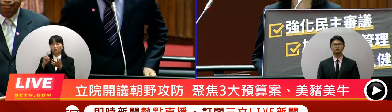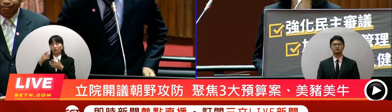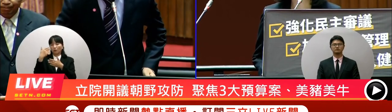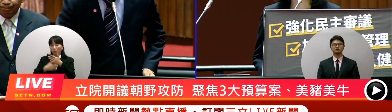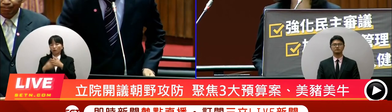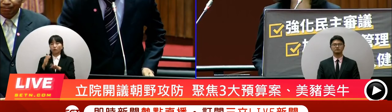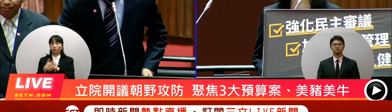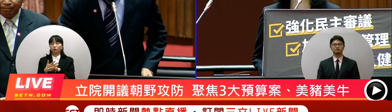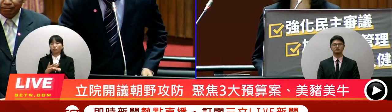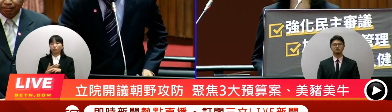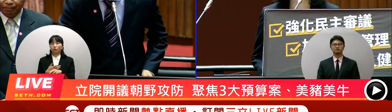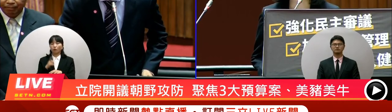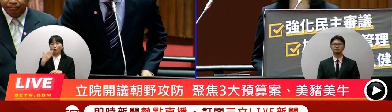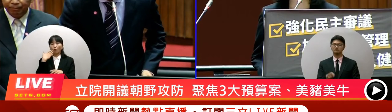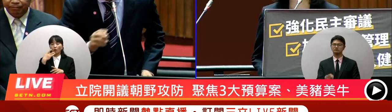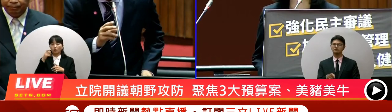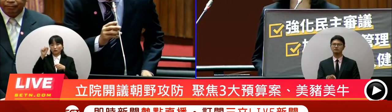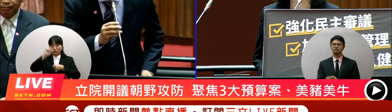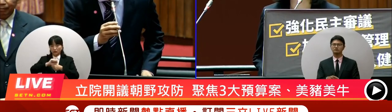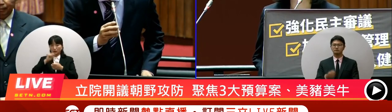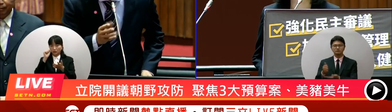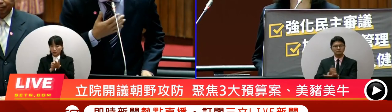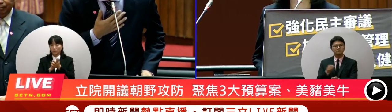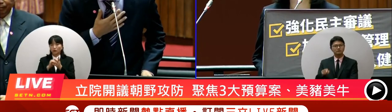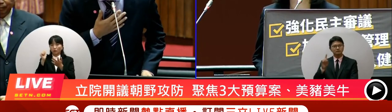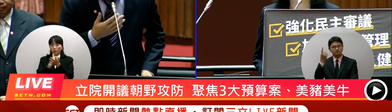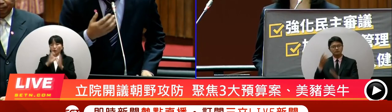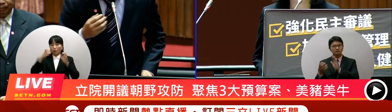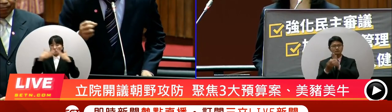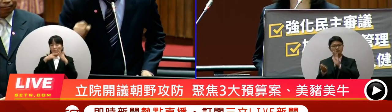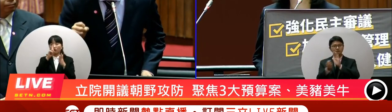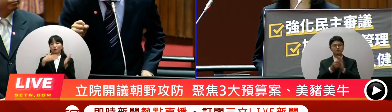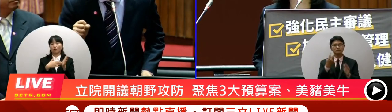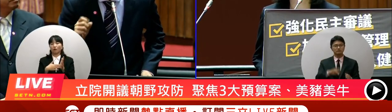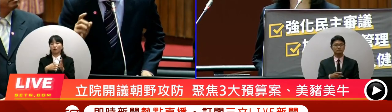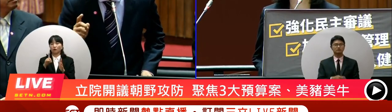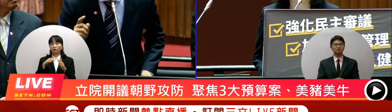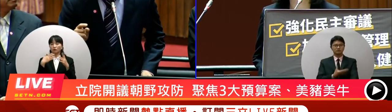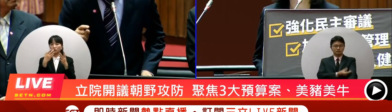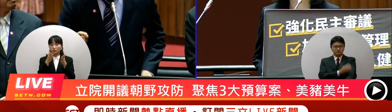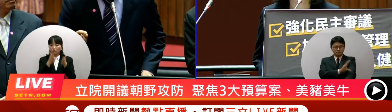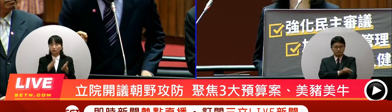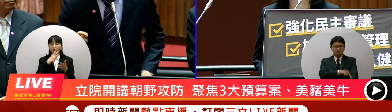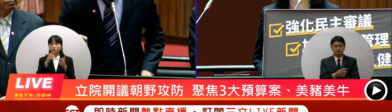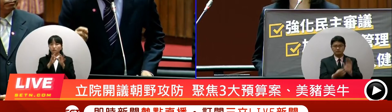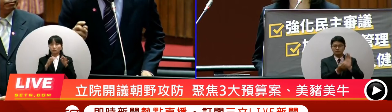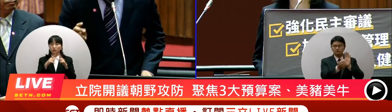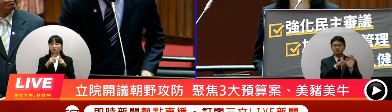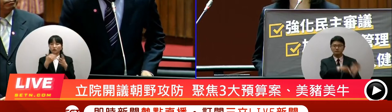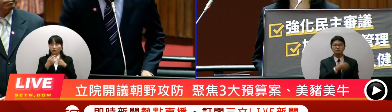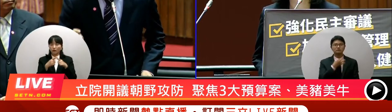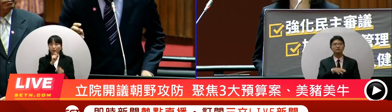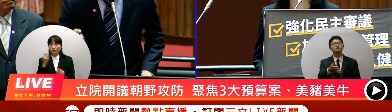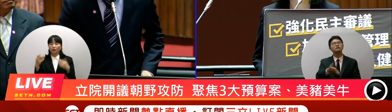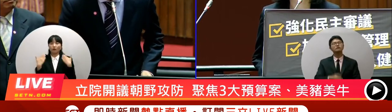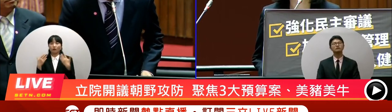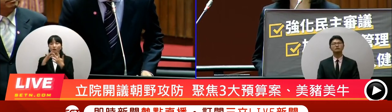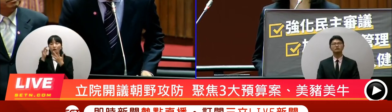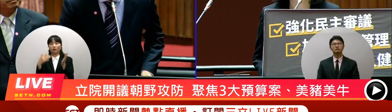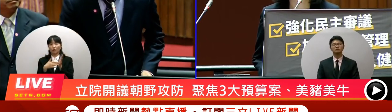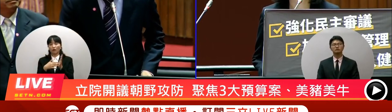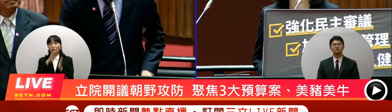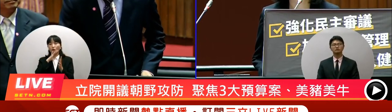如果标示产地来源国，其实对消费者而言，将更一个清楚的选择。第二个，按照食安法，按照